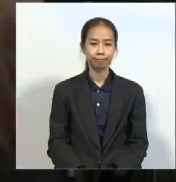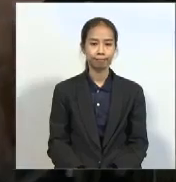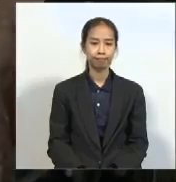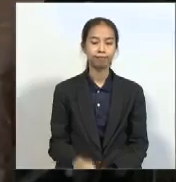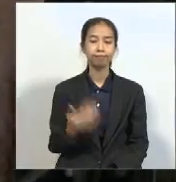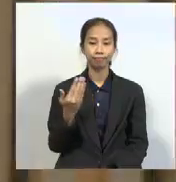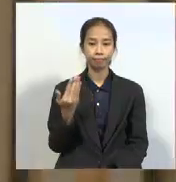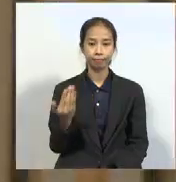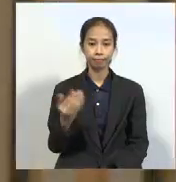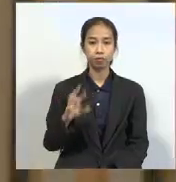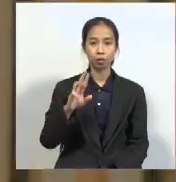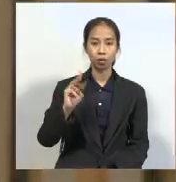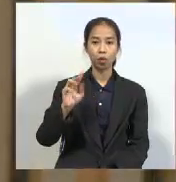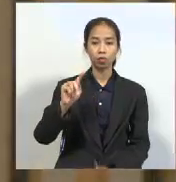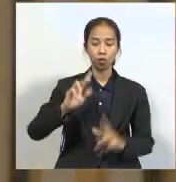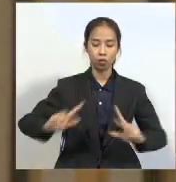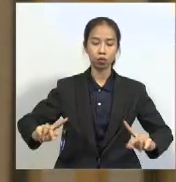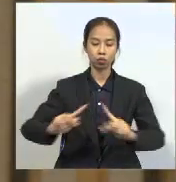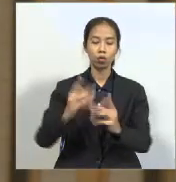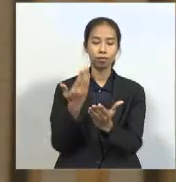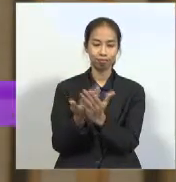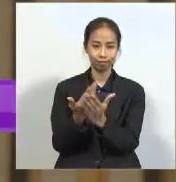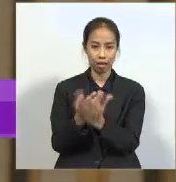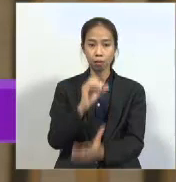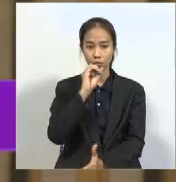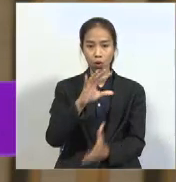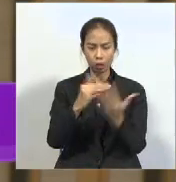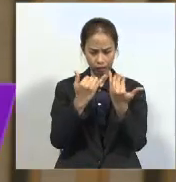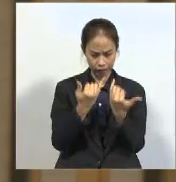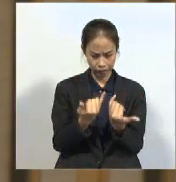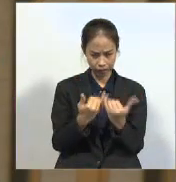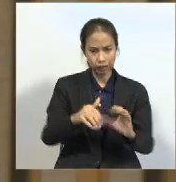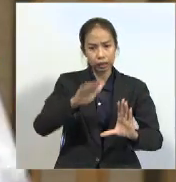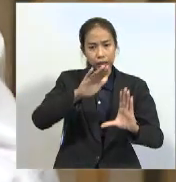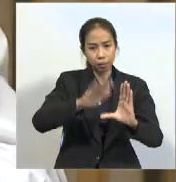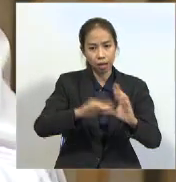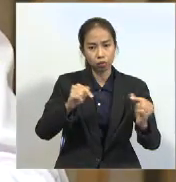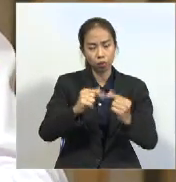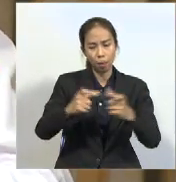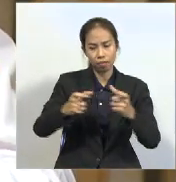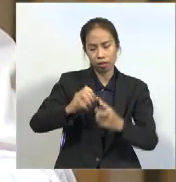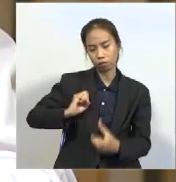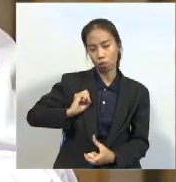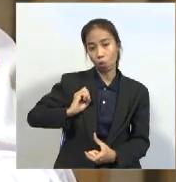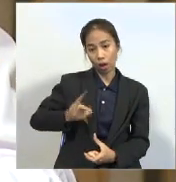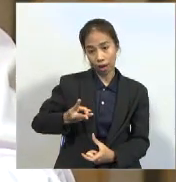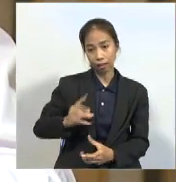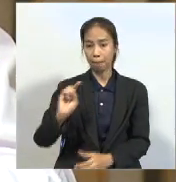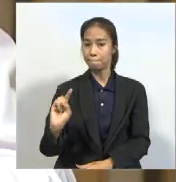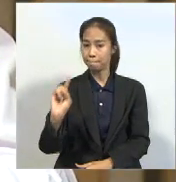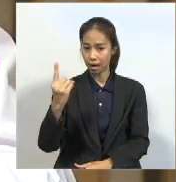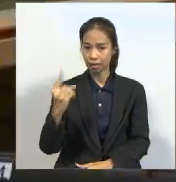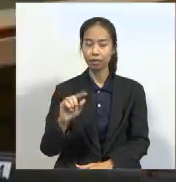นายอุตมะสาวนายนรัฐมนตรีว่าการกระทรวงการคลังก็บอกนะคะว่าในการเปิดลงทะเบียนผู้มีรายได้น้อยเพื่อรับสิทธิสวัสดิการแห่งรัฐรอบ